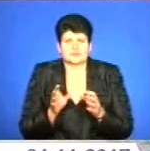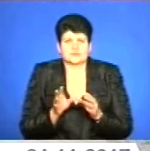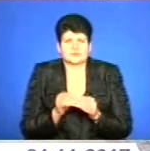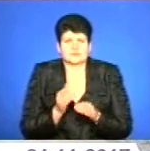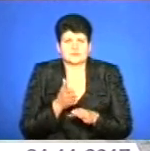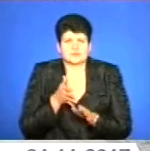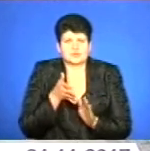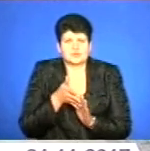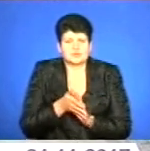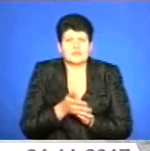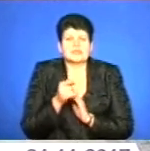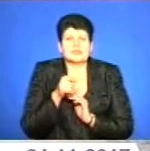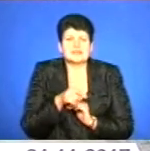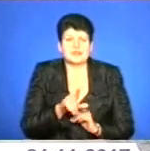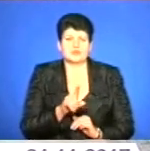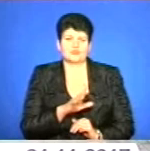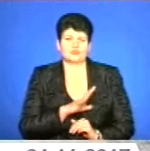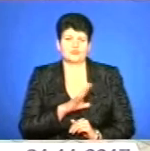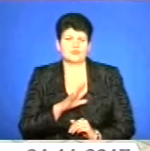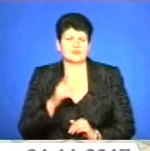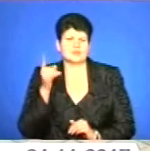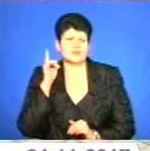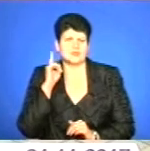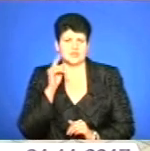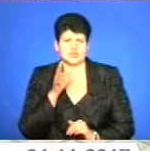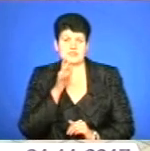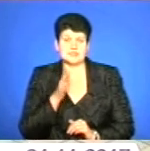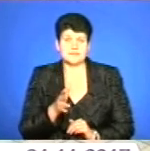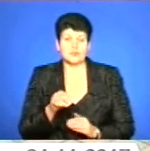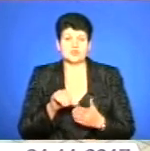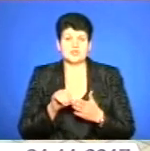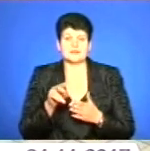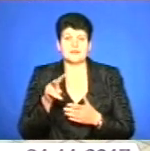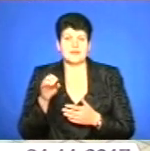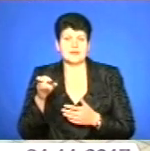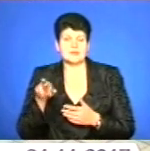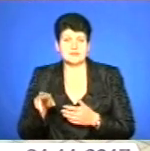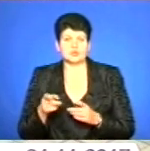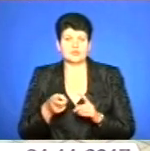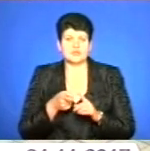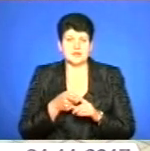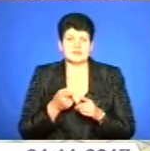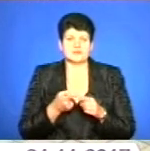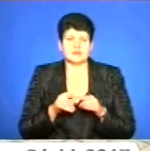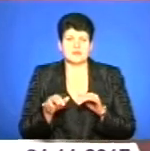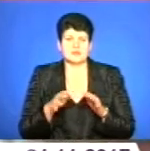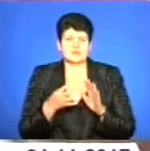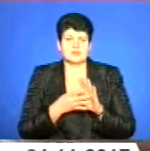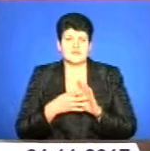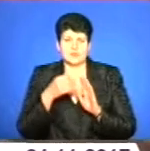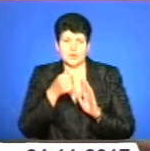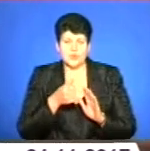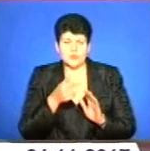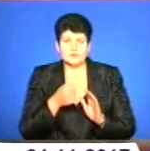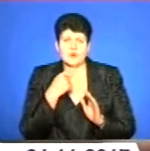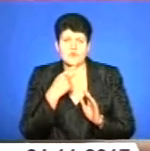пережити і зрозуміти те, що відбувалося в ті страшні часи. Учасниця акції Леся долучається до супричастя уже 9-й рік поспіль. Вона